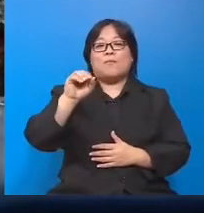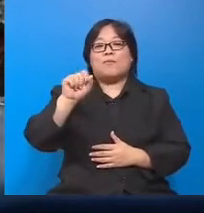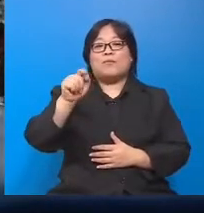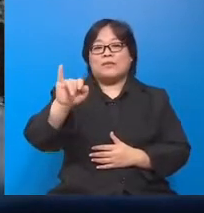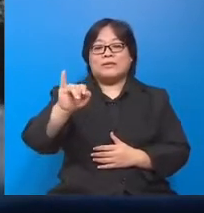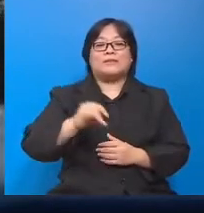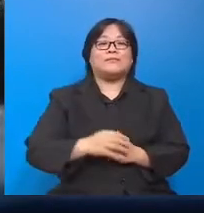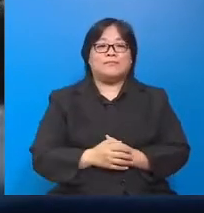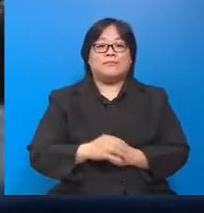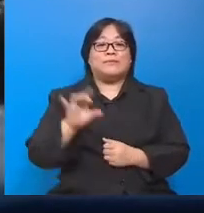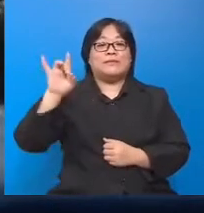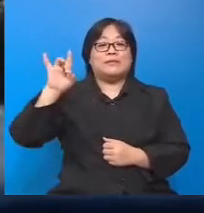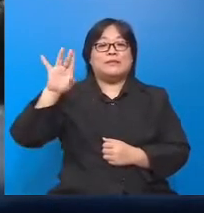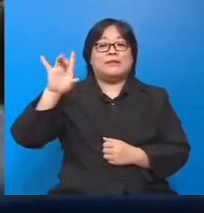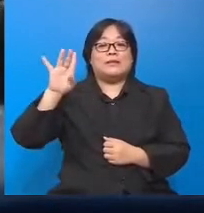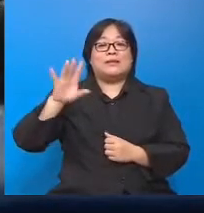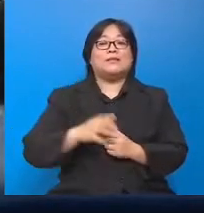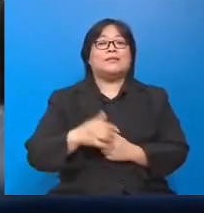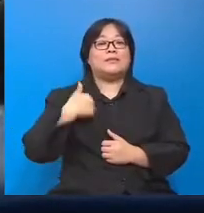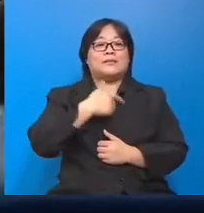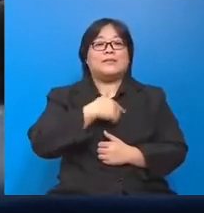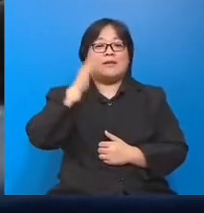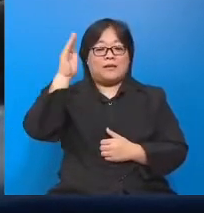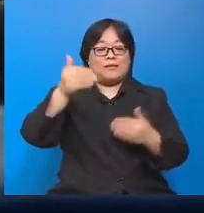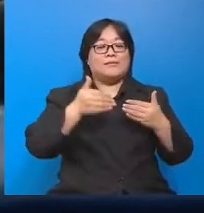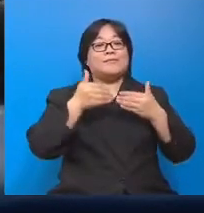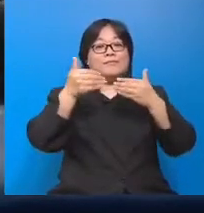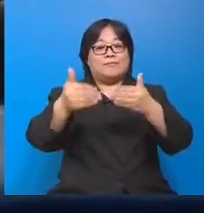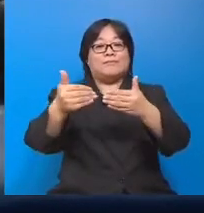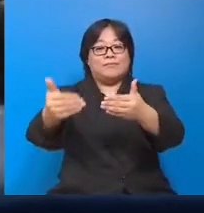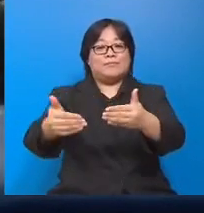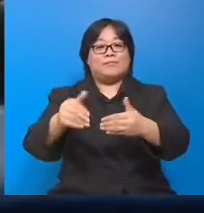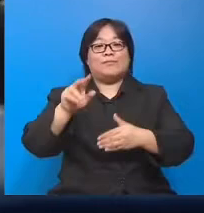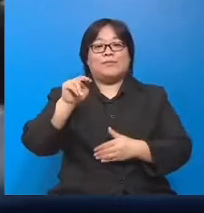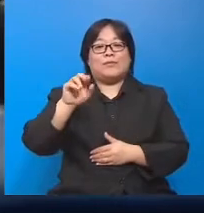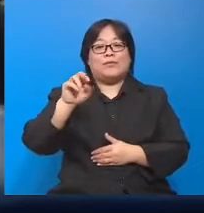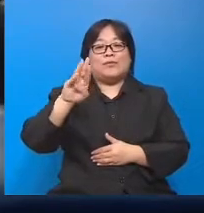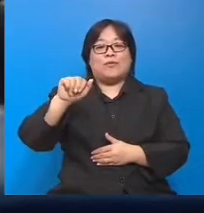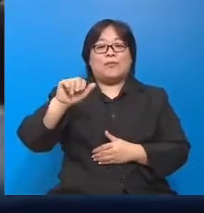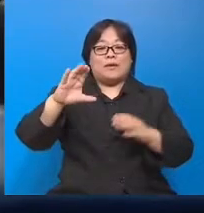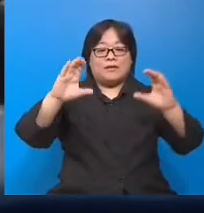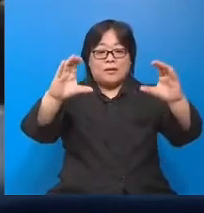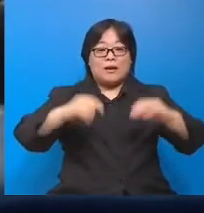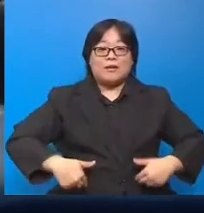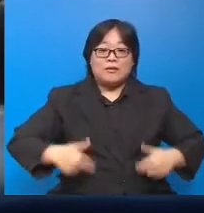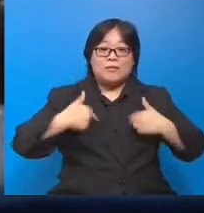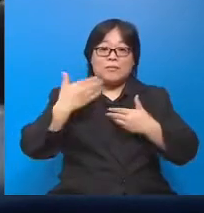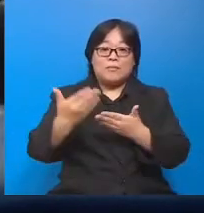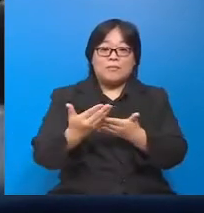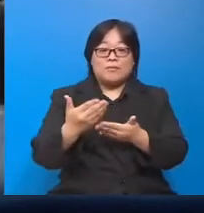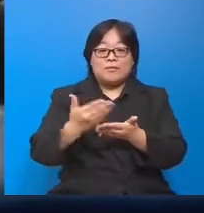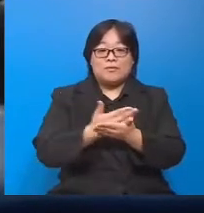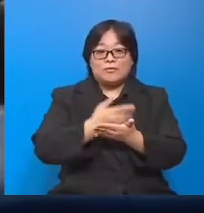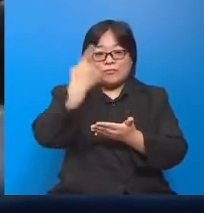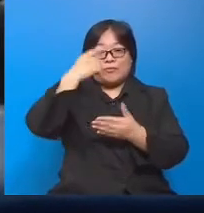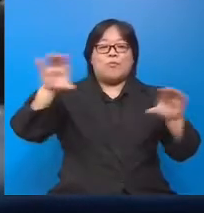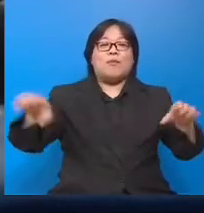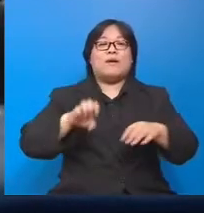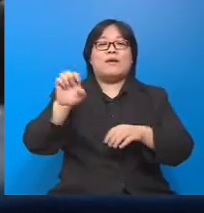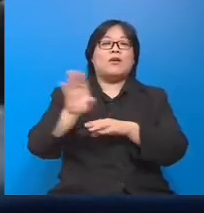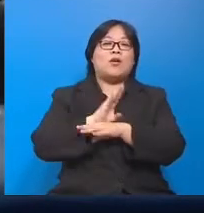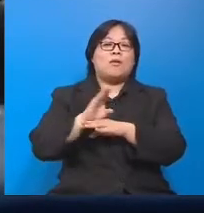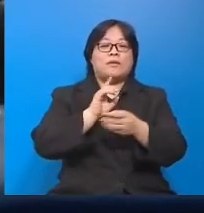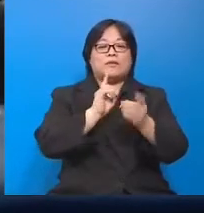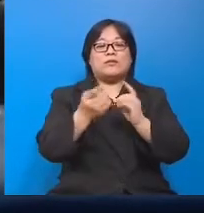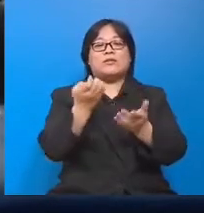sebagainya dan insya Allah kita akan berterusan dalam norma baru ini untuk melaksanakan icomas